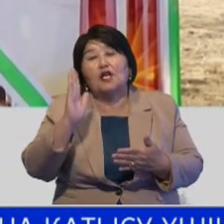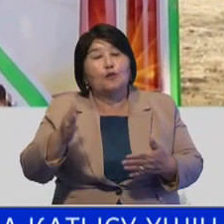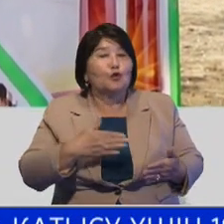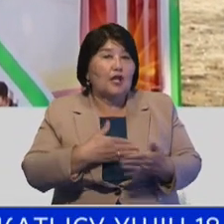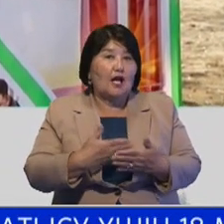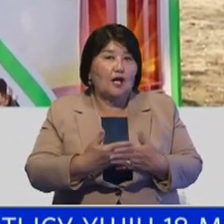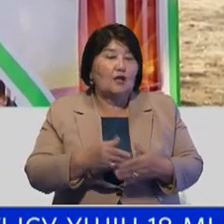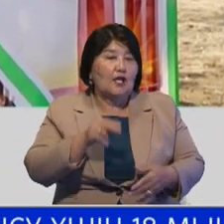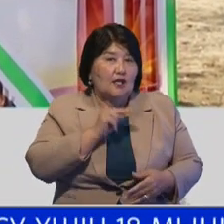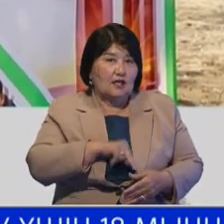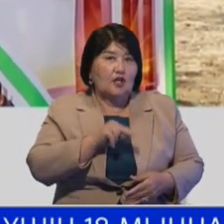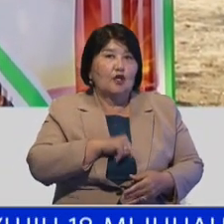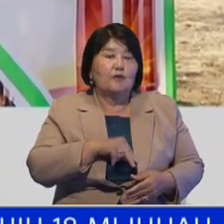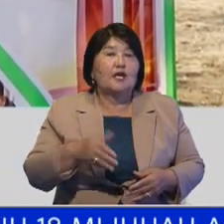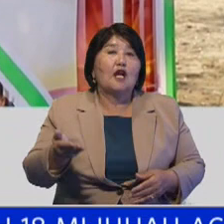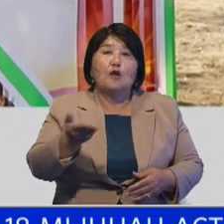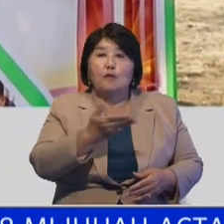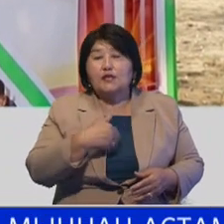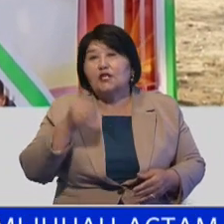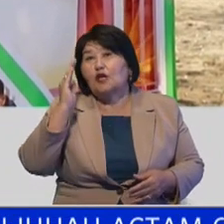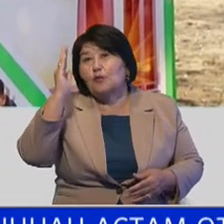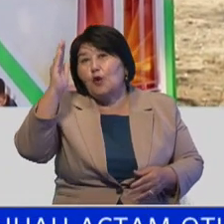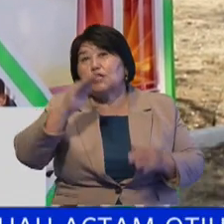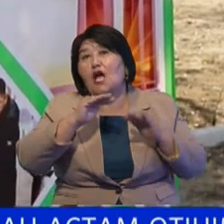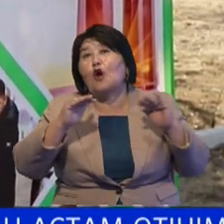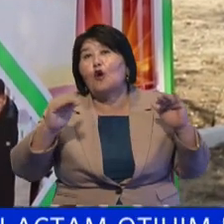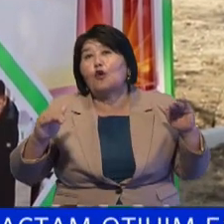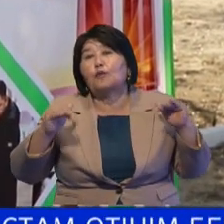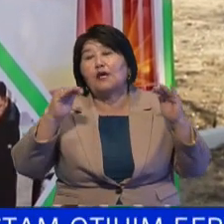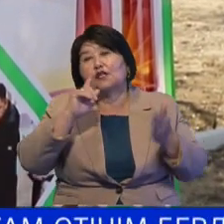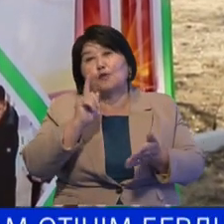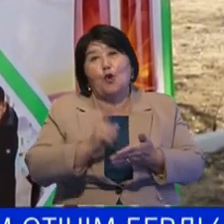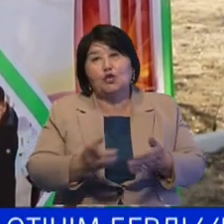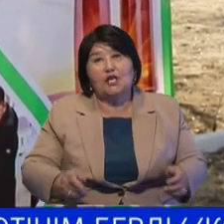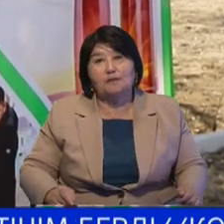атсалысу, еңбек қылу біздің және болашақ ұрпақтың борышы деп білемін.